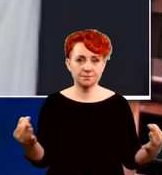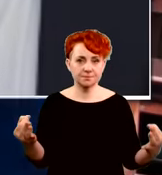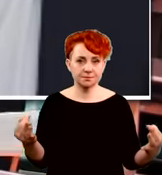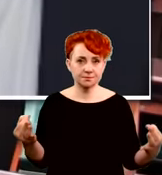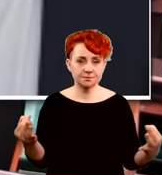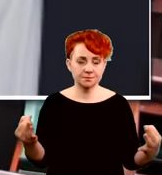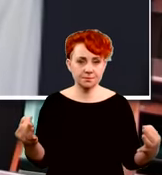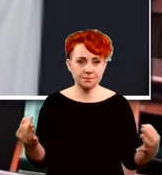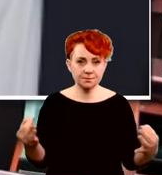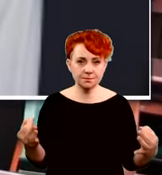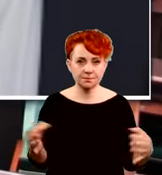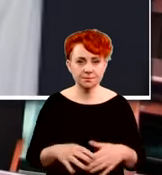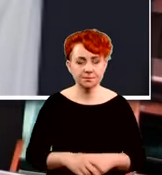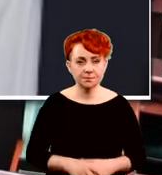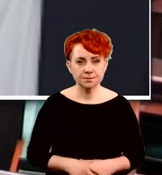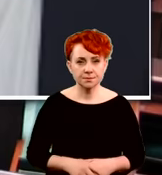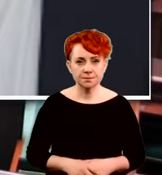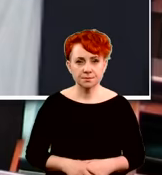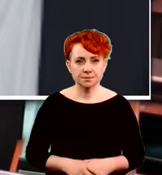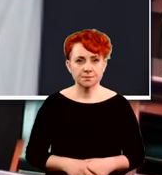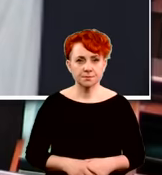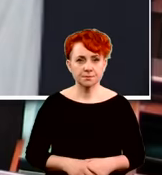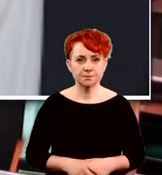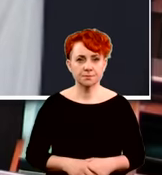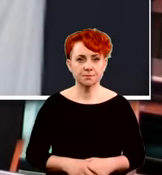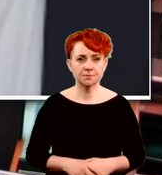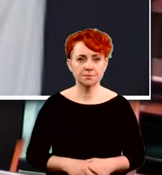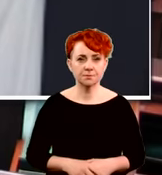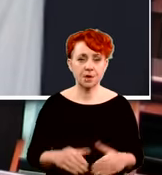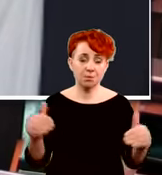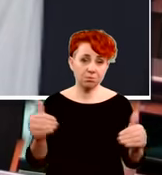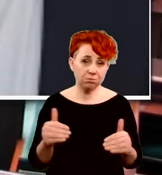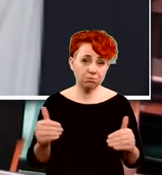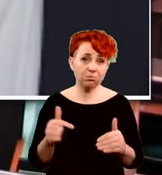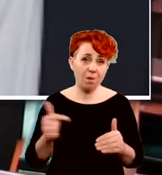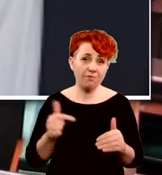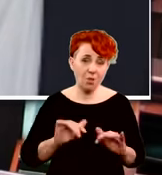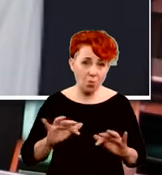być pytaniem niezwykle prostym i chyba w ogóle